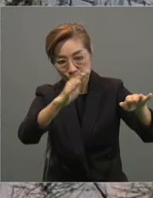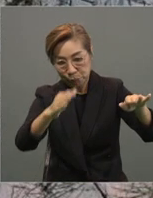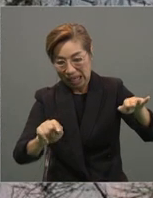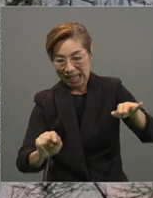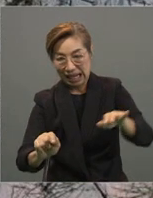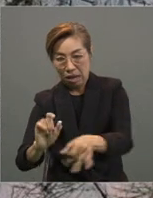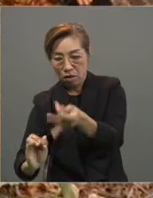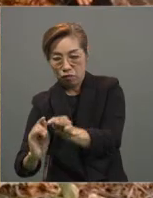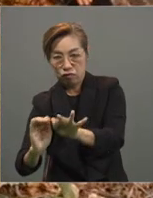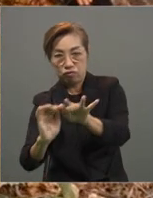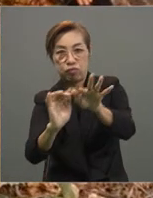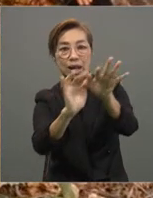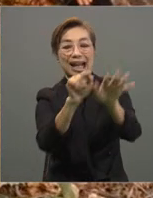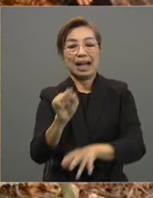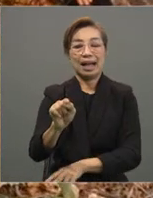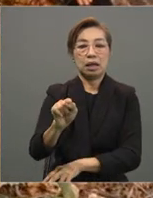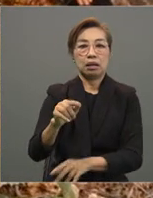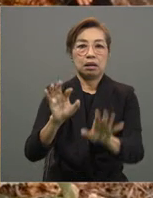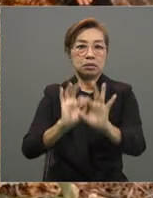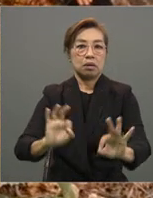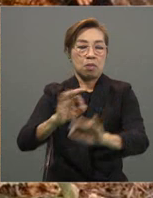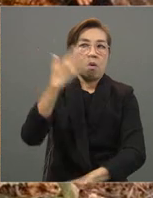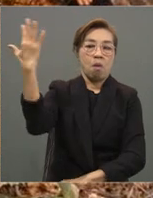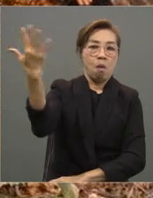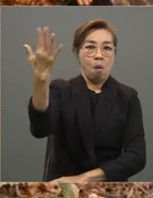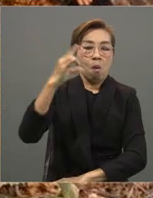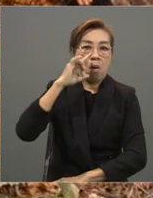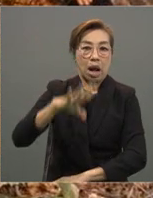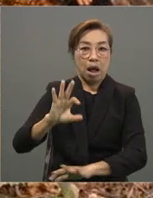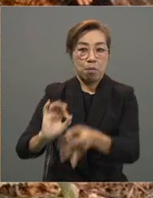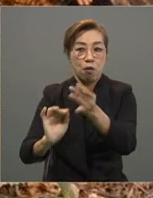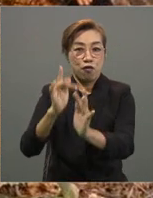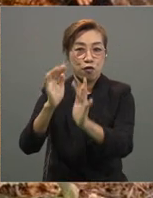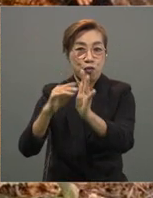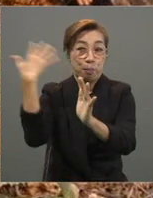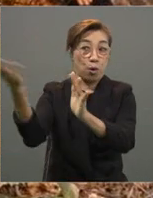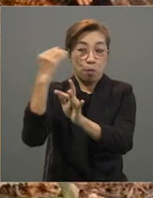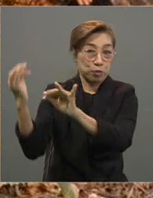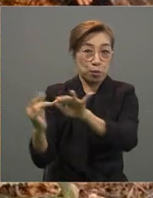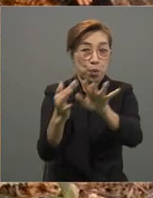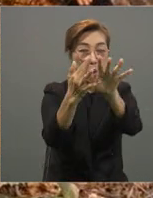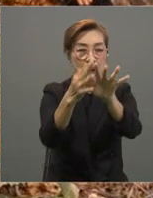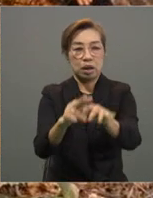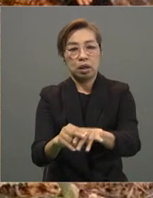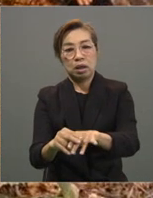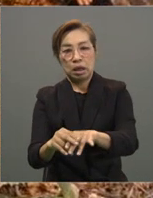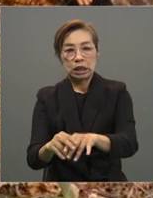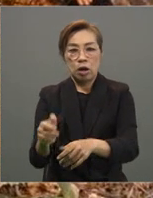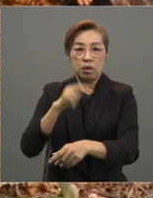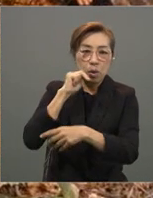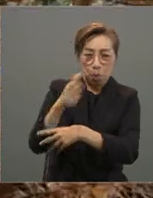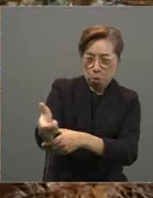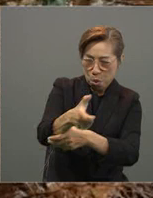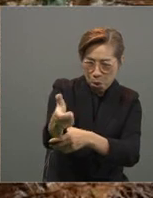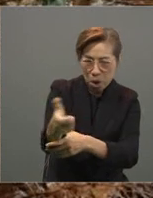บนและที่สำคัญปัจจัยอีกอย่างคือลมเนี่ยมันค่อนข้างที่จะแรงอ่ะคุณผู้ชมคะก็เลยทำให้ยากต่อการดับไฟแล้วก็ไฟก็ลุกลามอย่าง